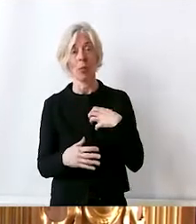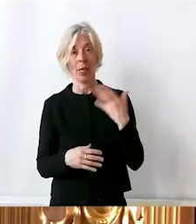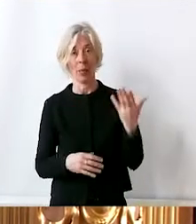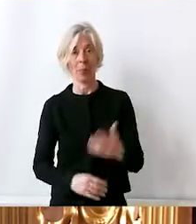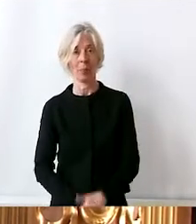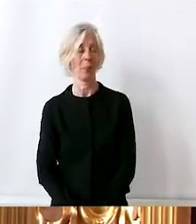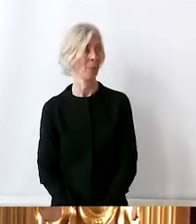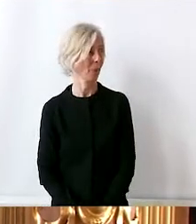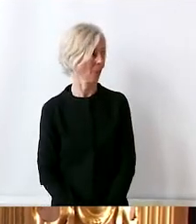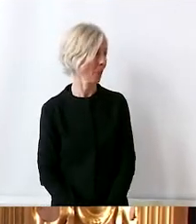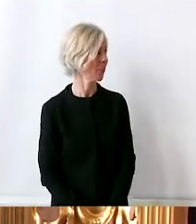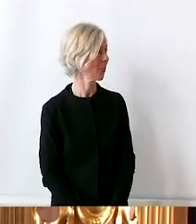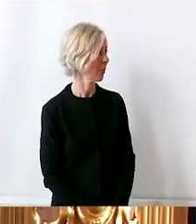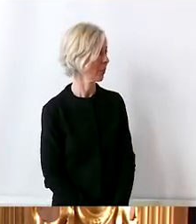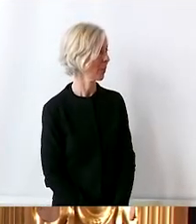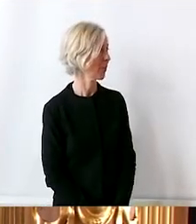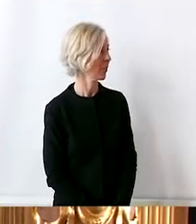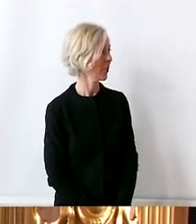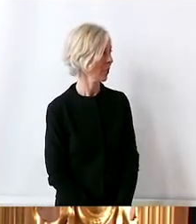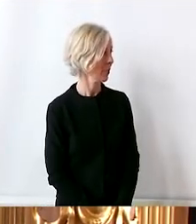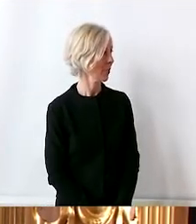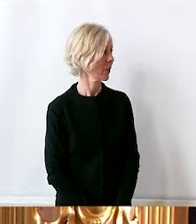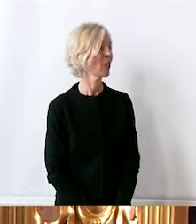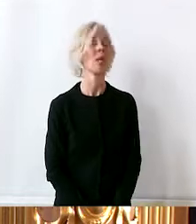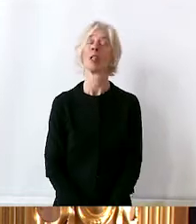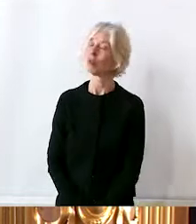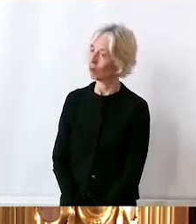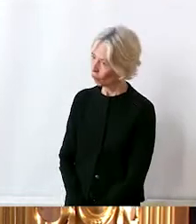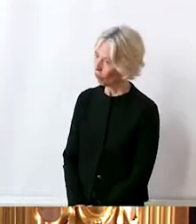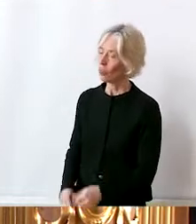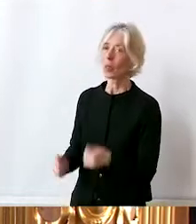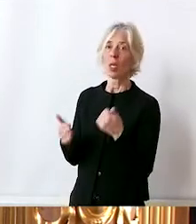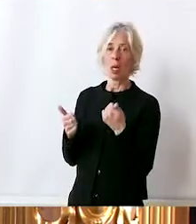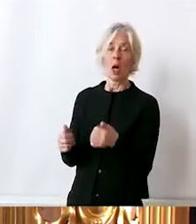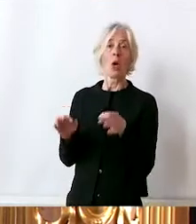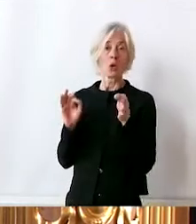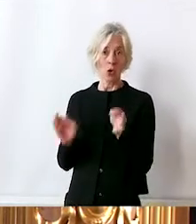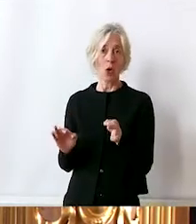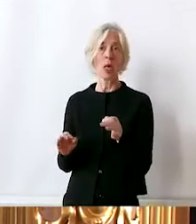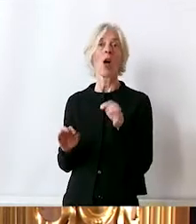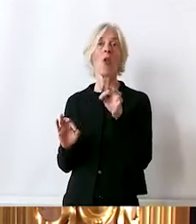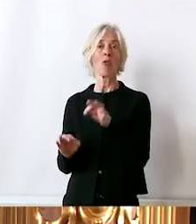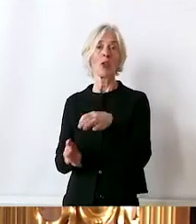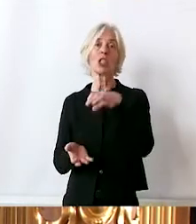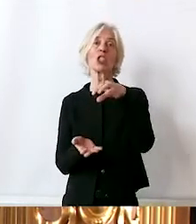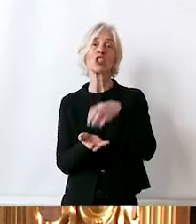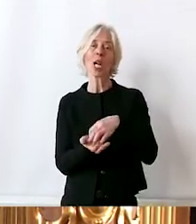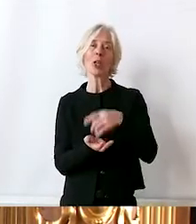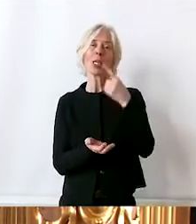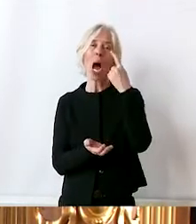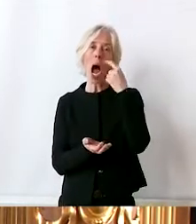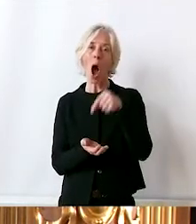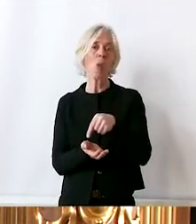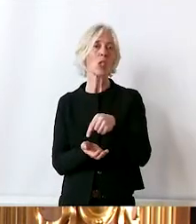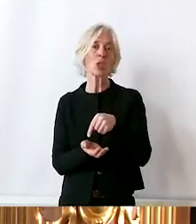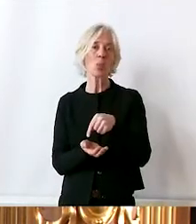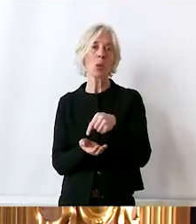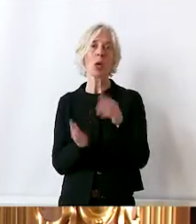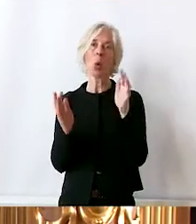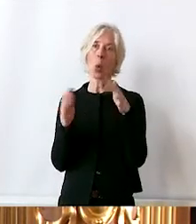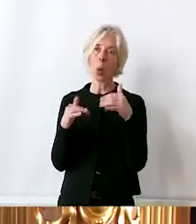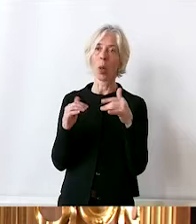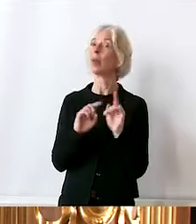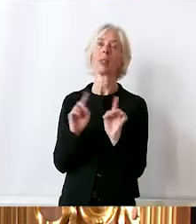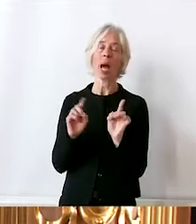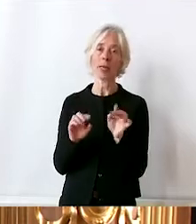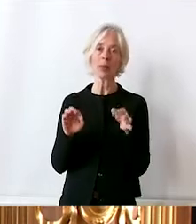Ja, toll, dass es trotzdem mit KUKA, das ist ja für den Standort Augsburg durchaus wesentlich, aufwärts gegangen ist und trotz